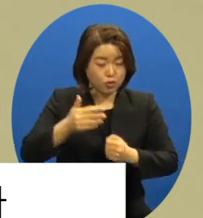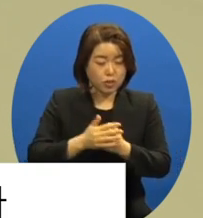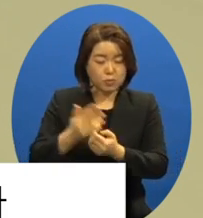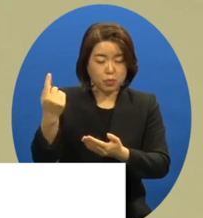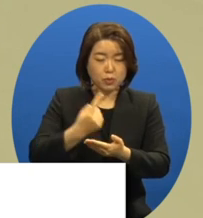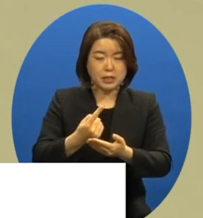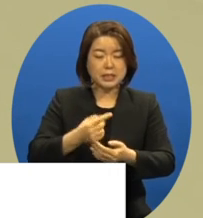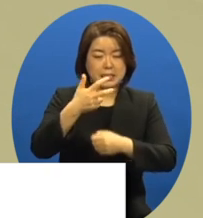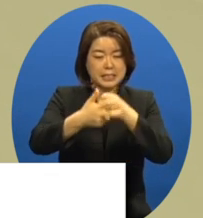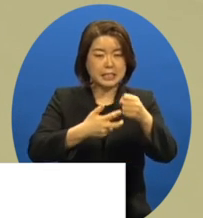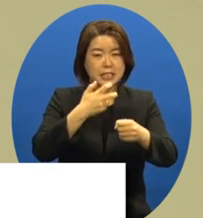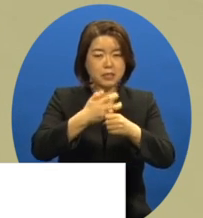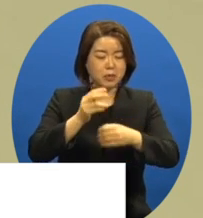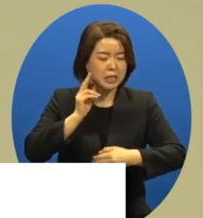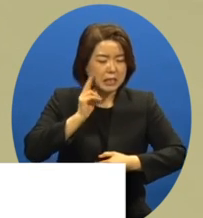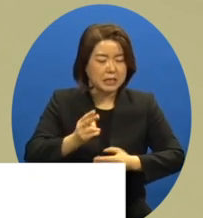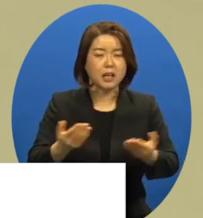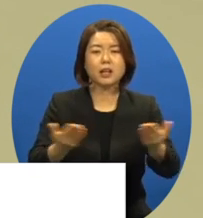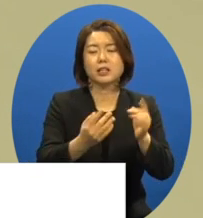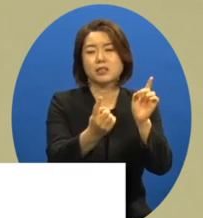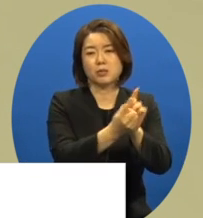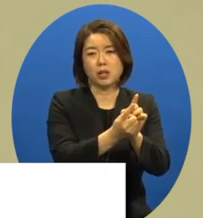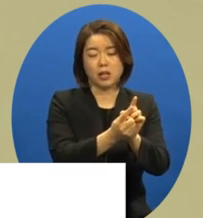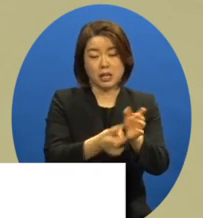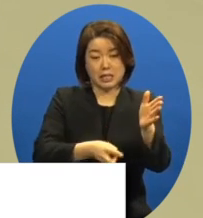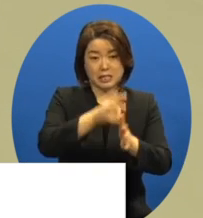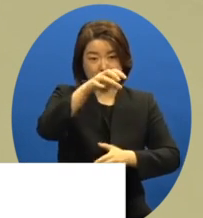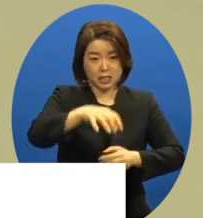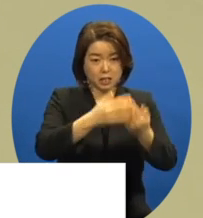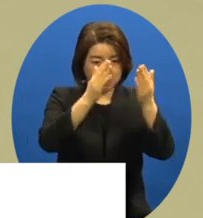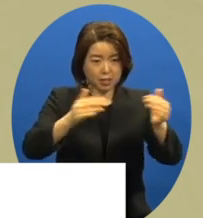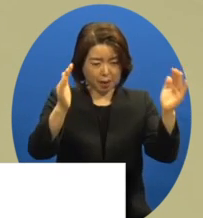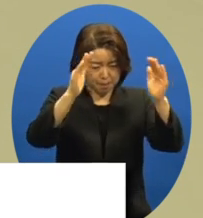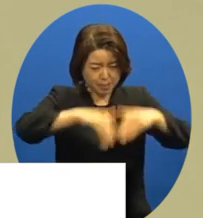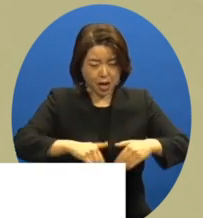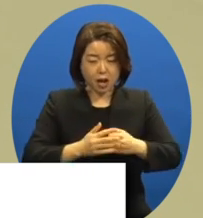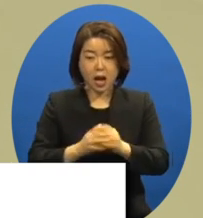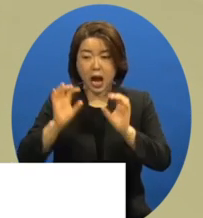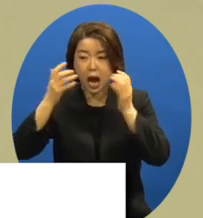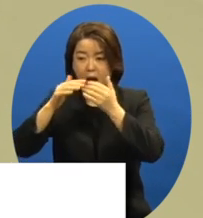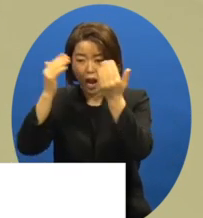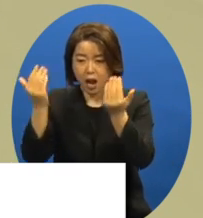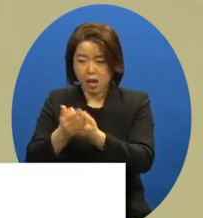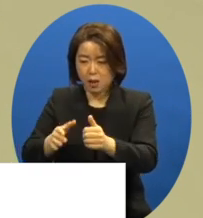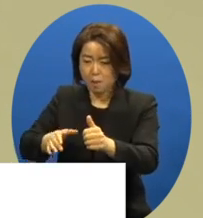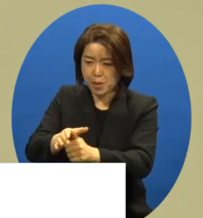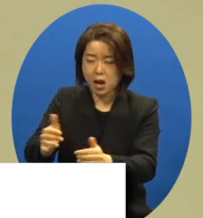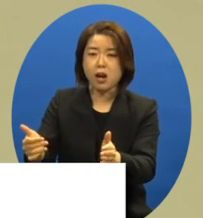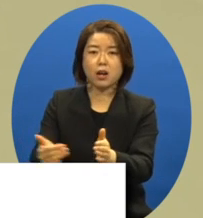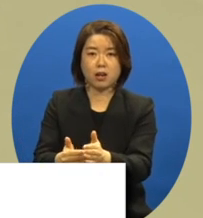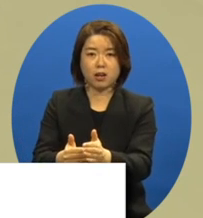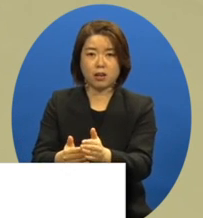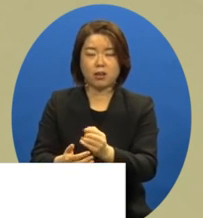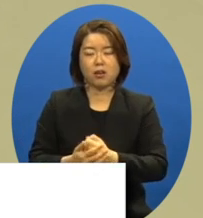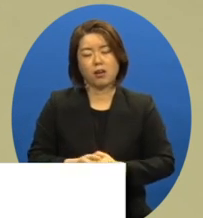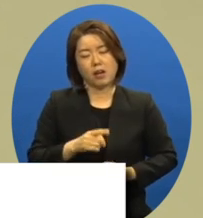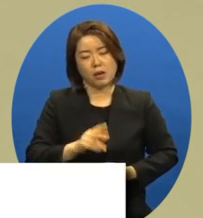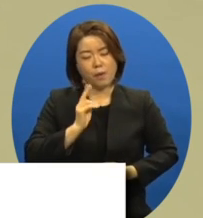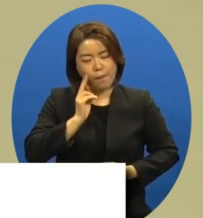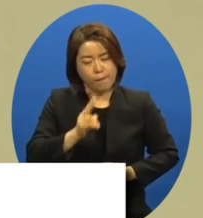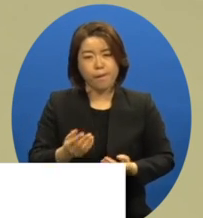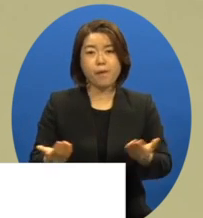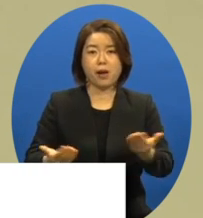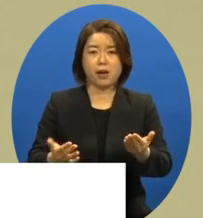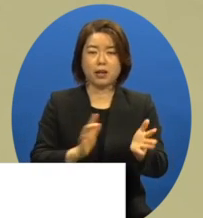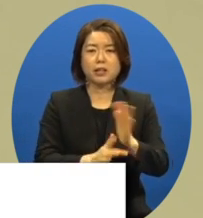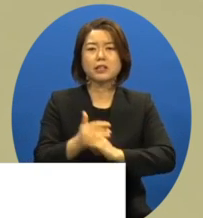당합니다. 예루살렘은 완전히 다 무너지고 어린아이까지 다 죽임을 당합니다. 그런 끔찍한 일을